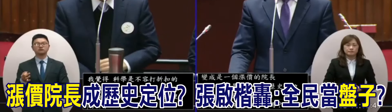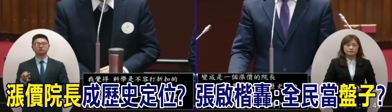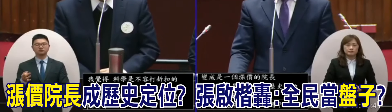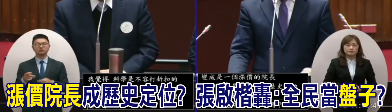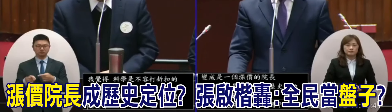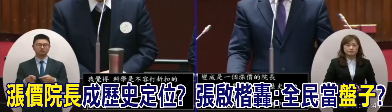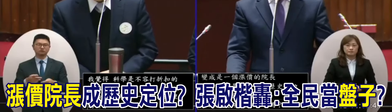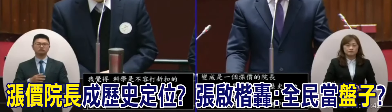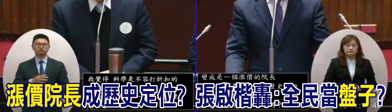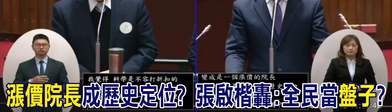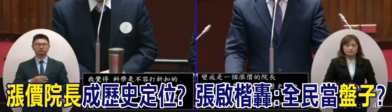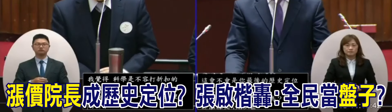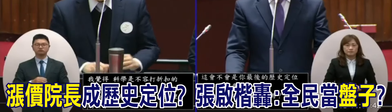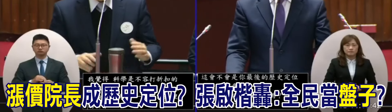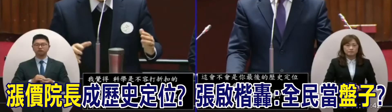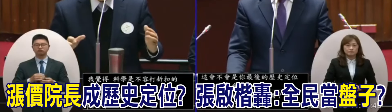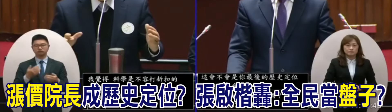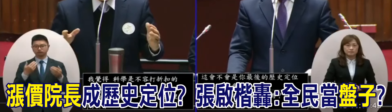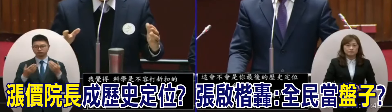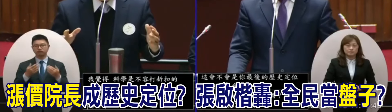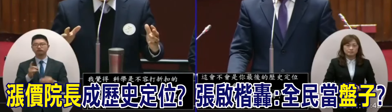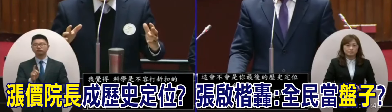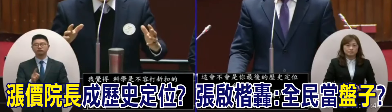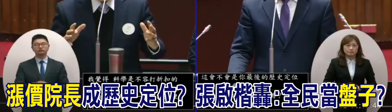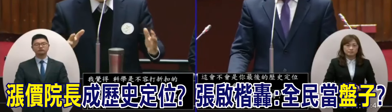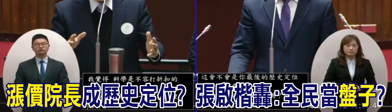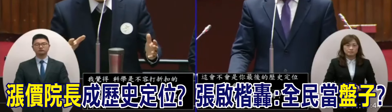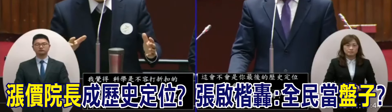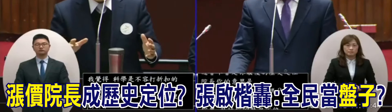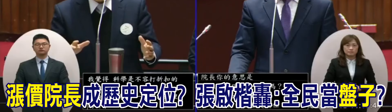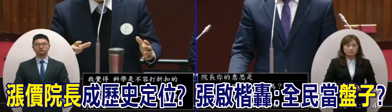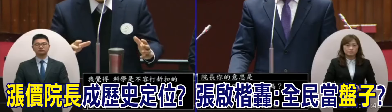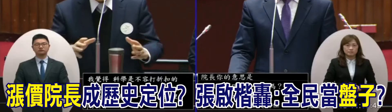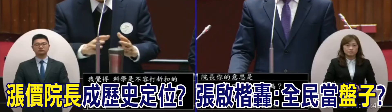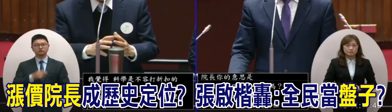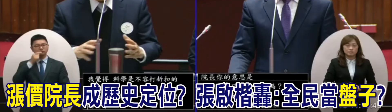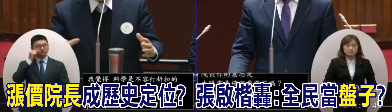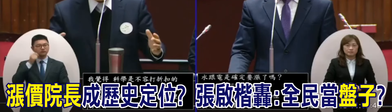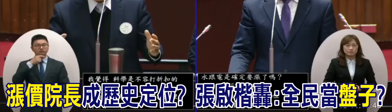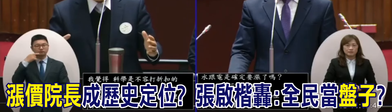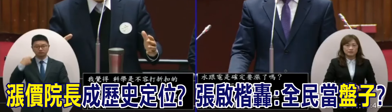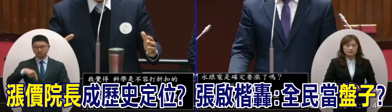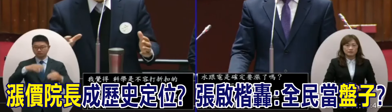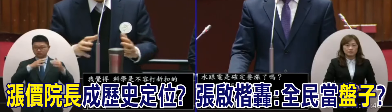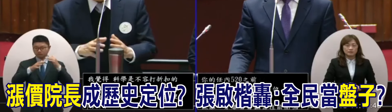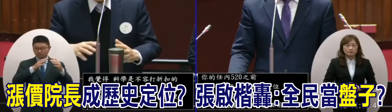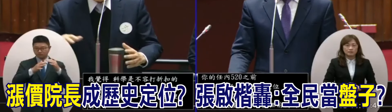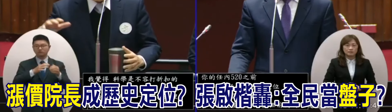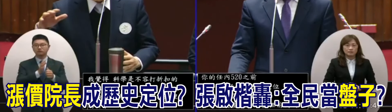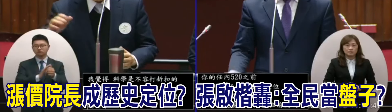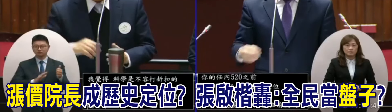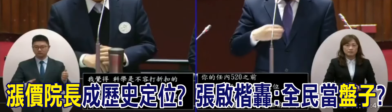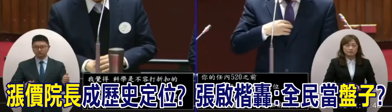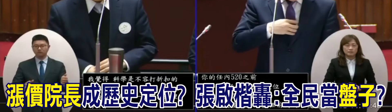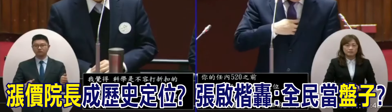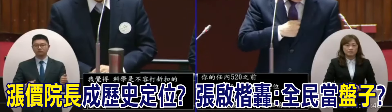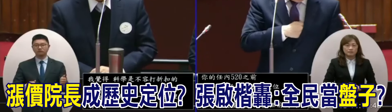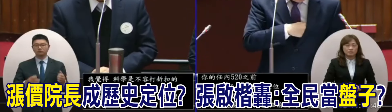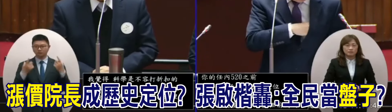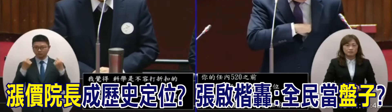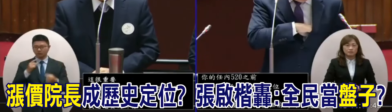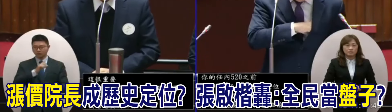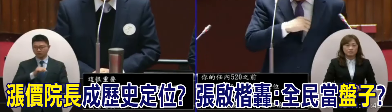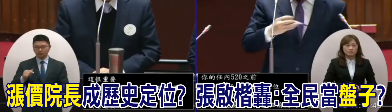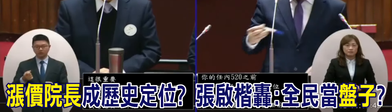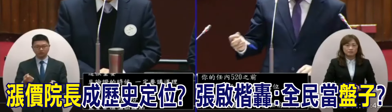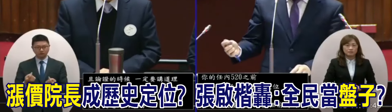明确的，就是说因为我们俄乌战争的关系，那所有的燃料都上升，所